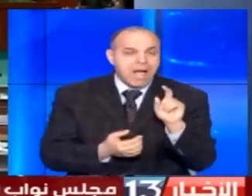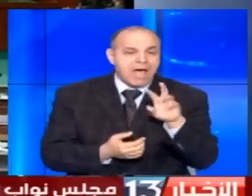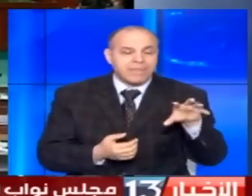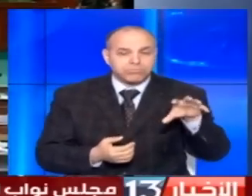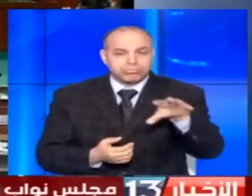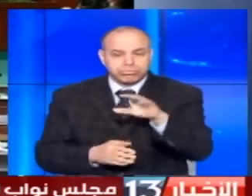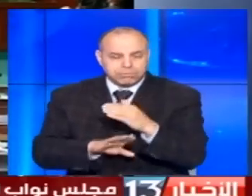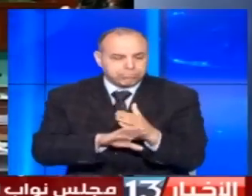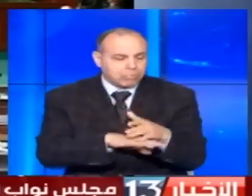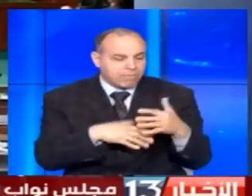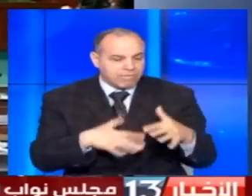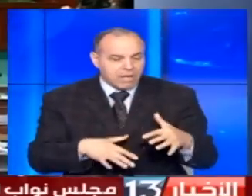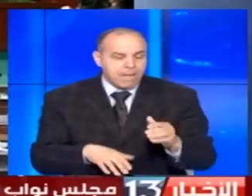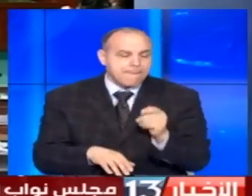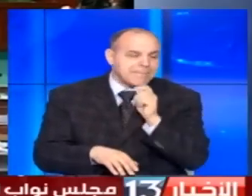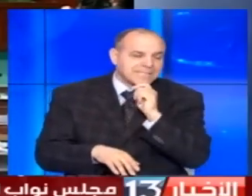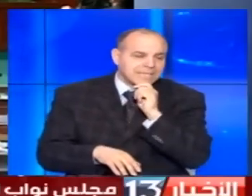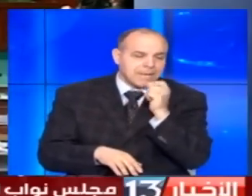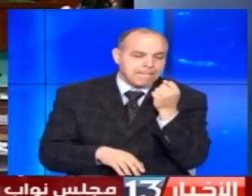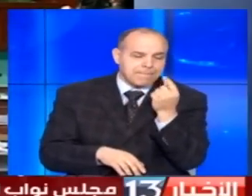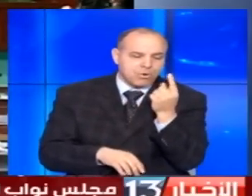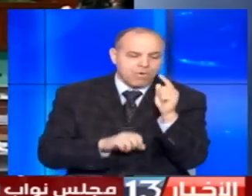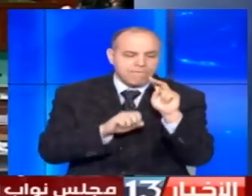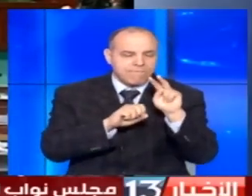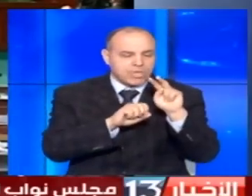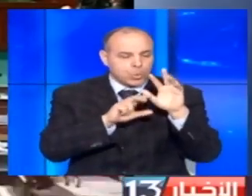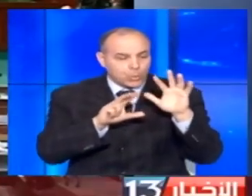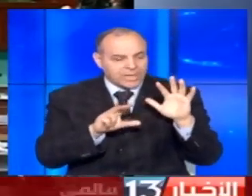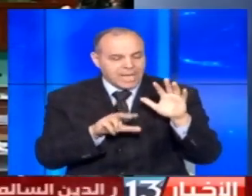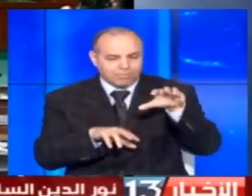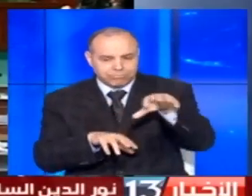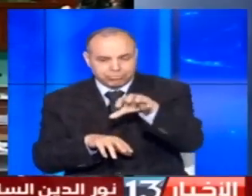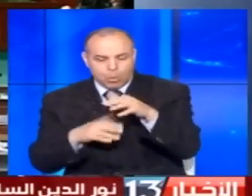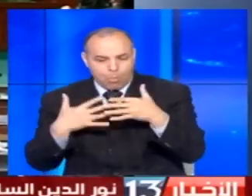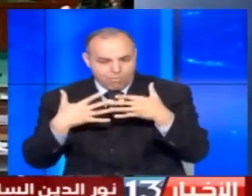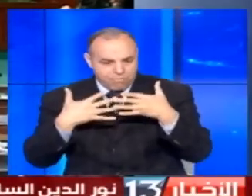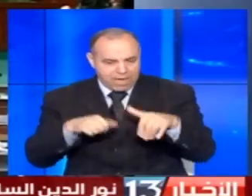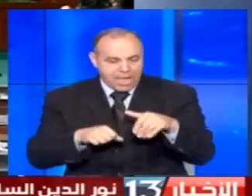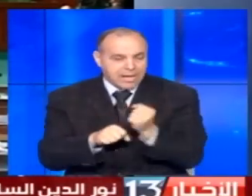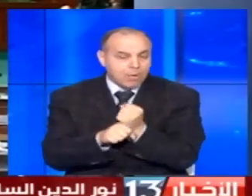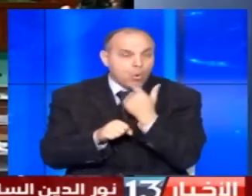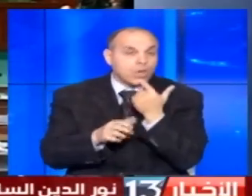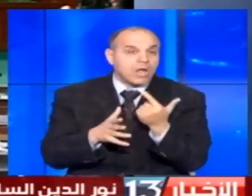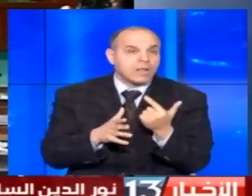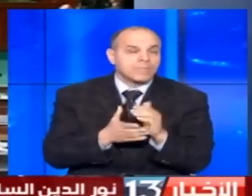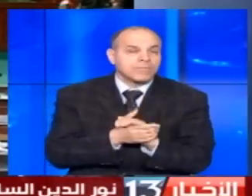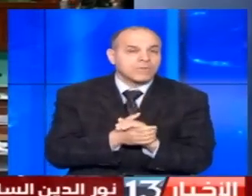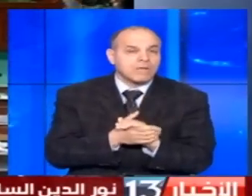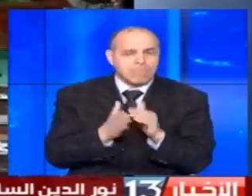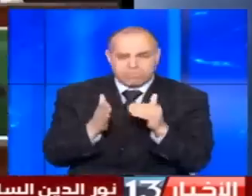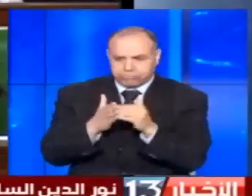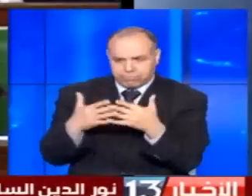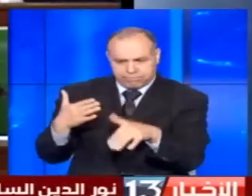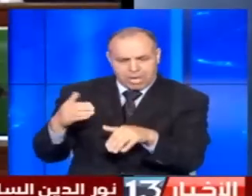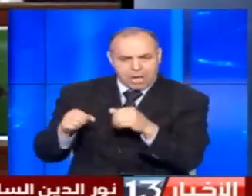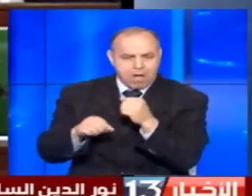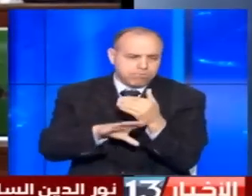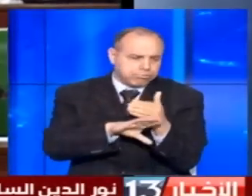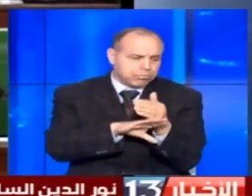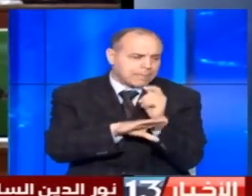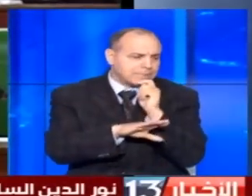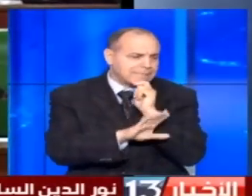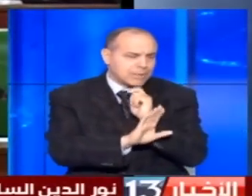في طور الانجاز وثم 128 حي انتهت الاشغال فيهم نهائيا والبقيه